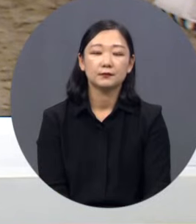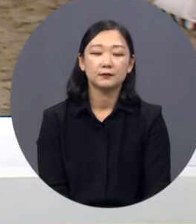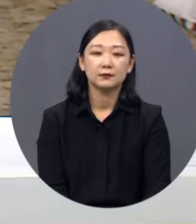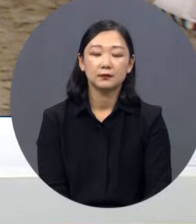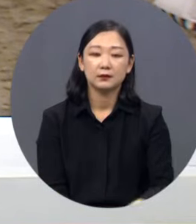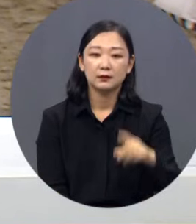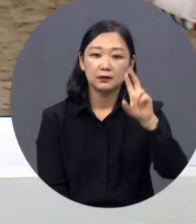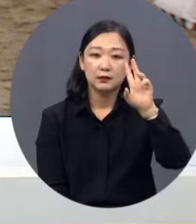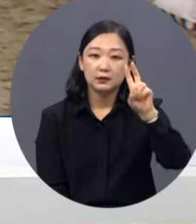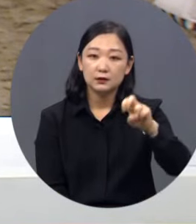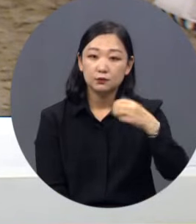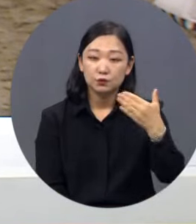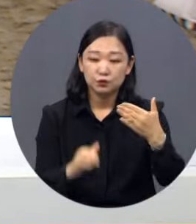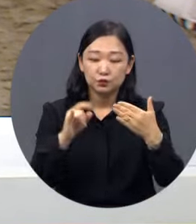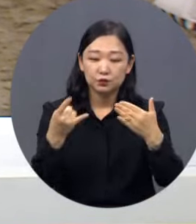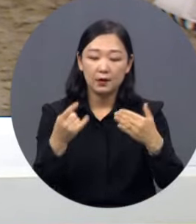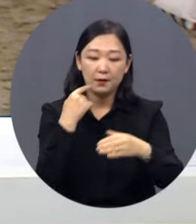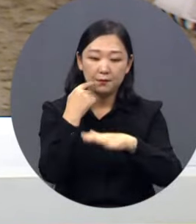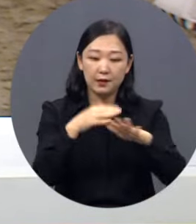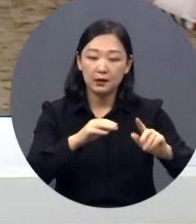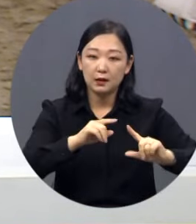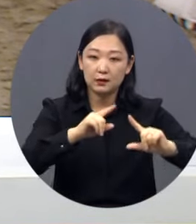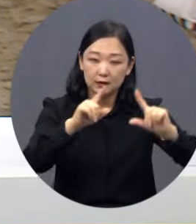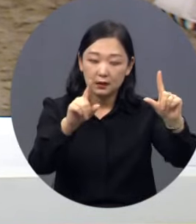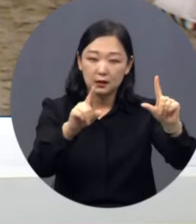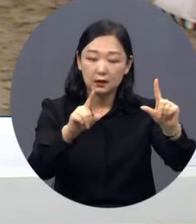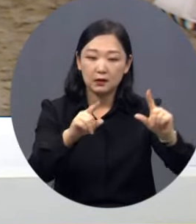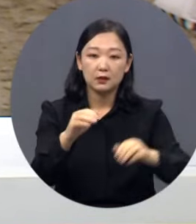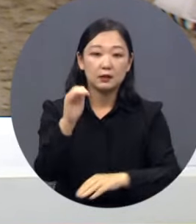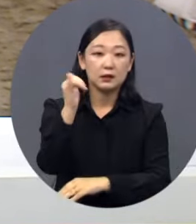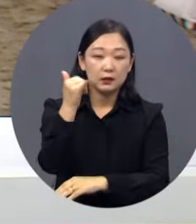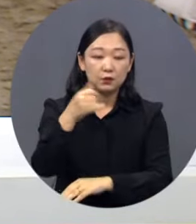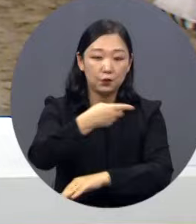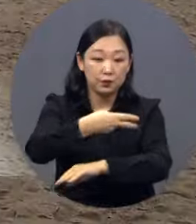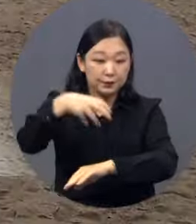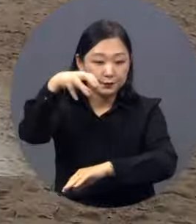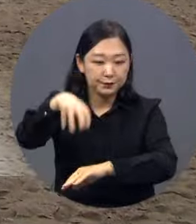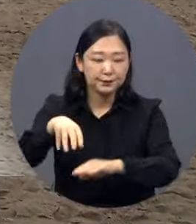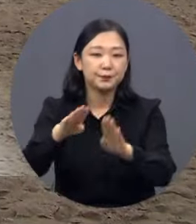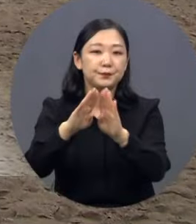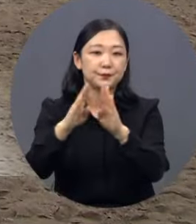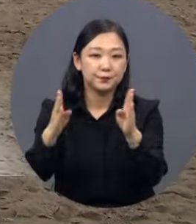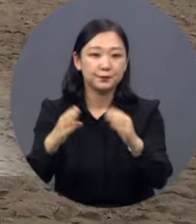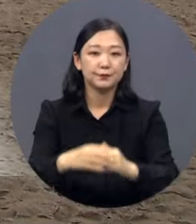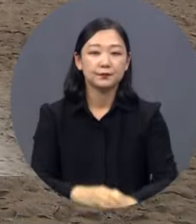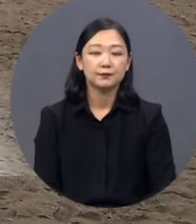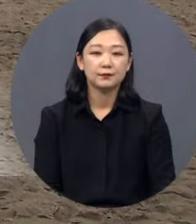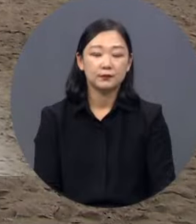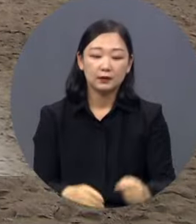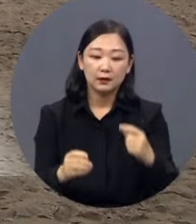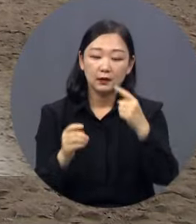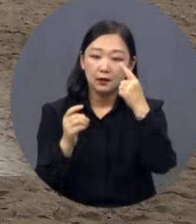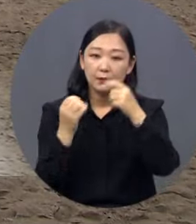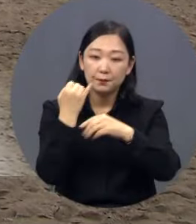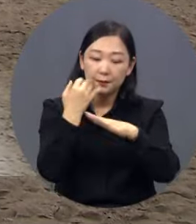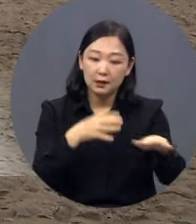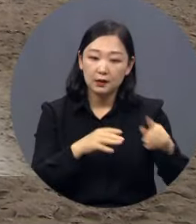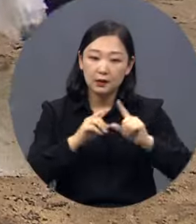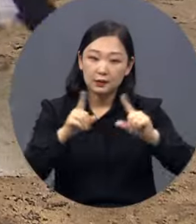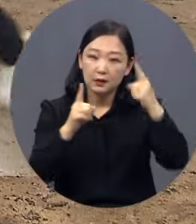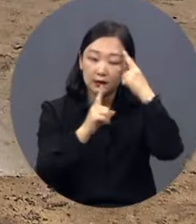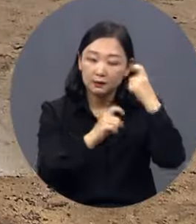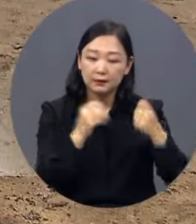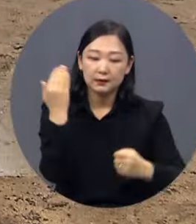제 29회 바다의 날 기념식이 제주시 2호의 수장해 열렸습니다 제주도는 바다의 날를 기념해 깨끗한